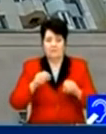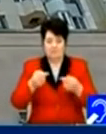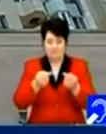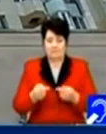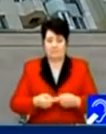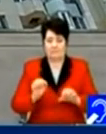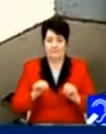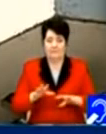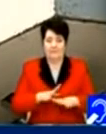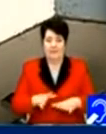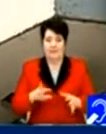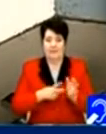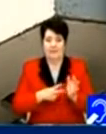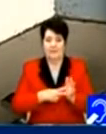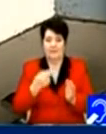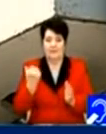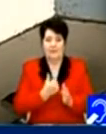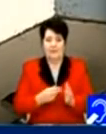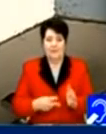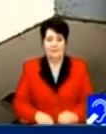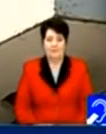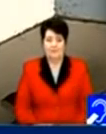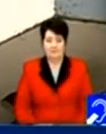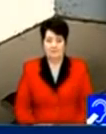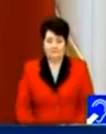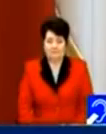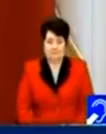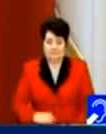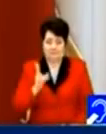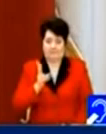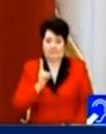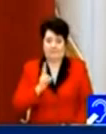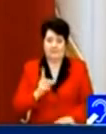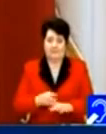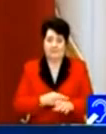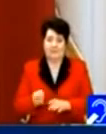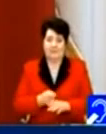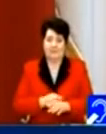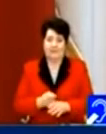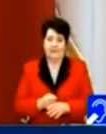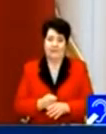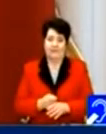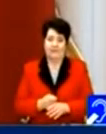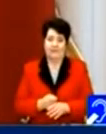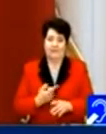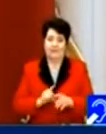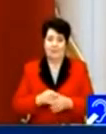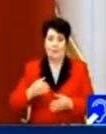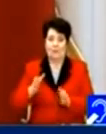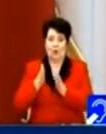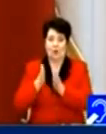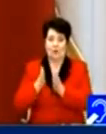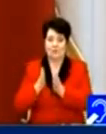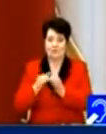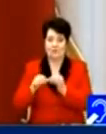ar putea dura 6 săptămâni. 4 planșee, câte 20 de metri pătrați, cu grosime de